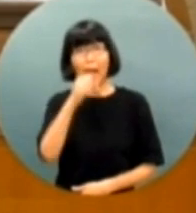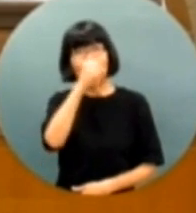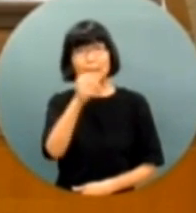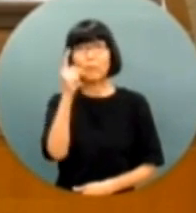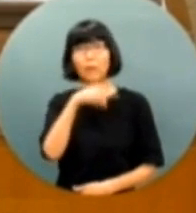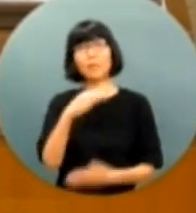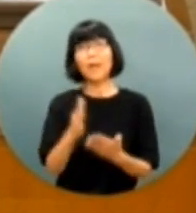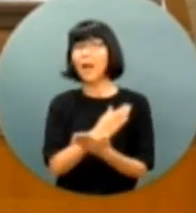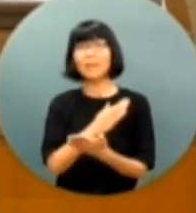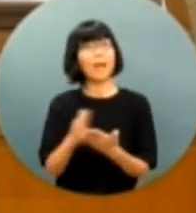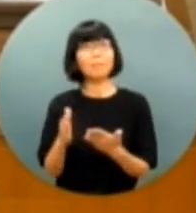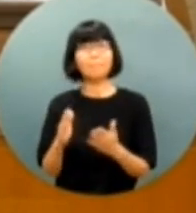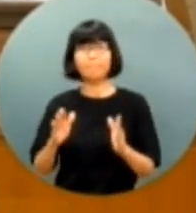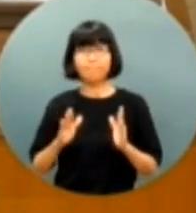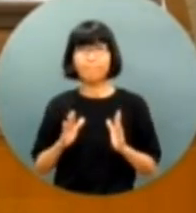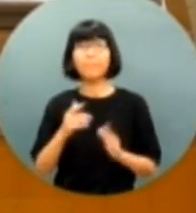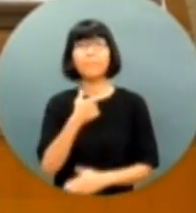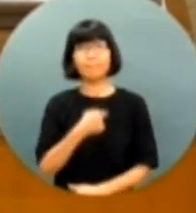越かと存じます。